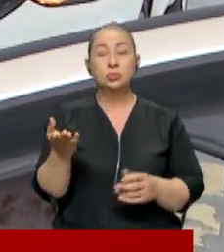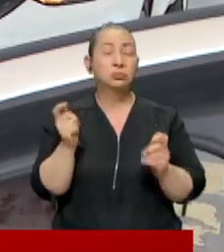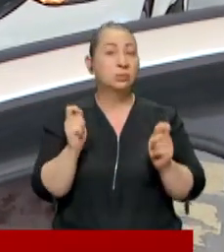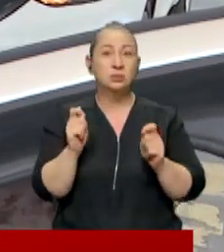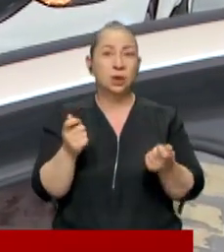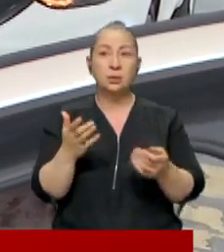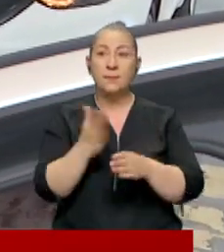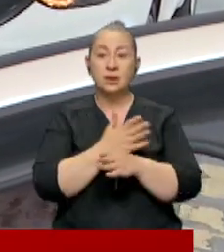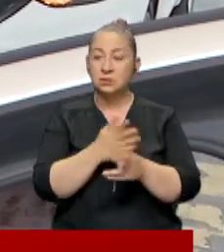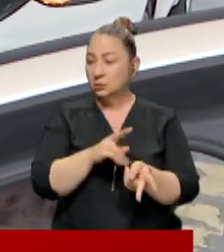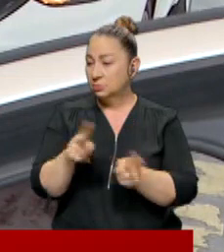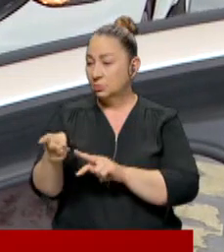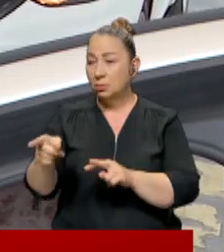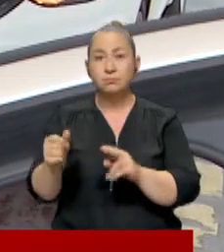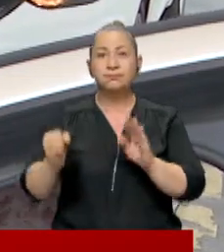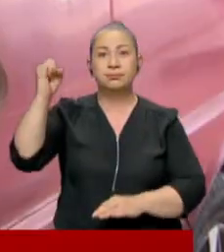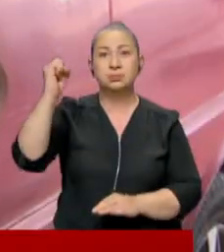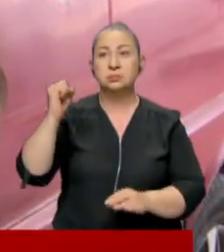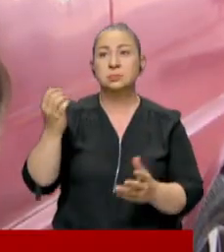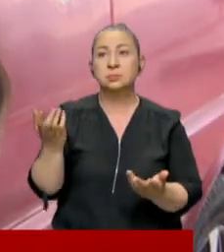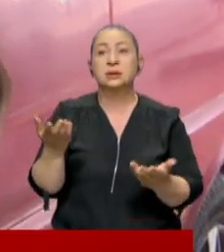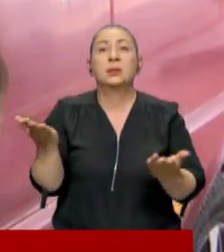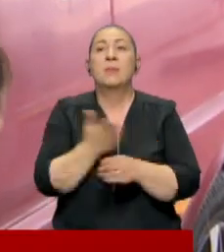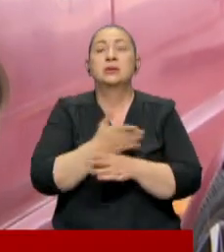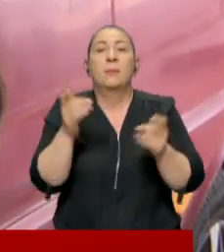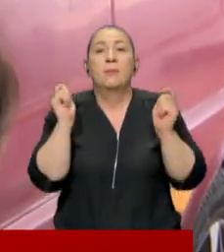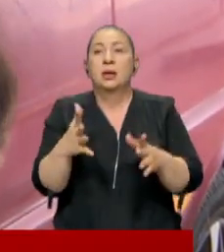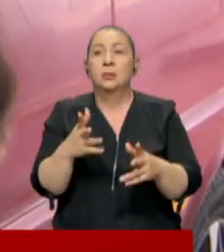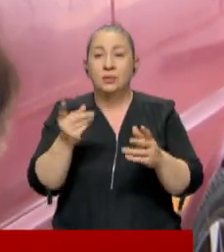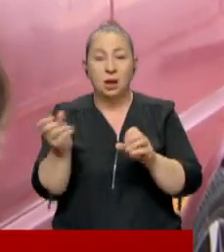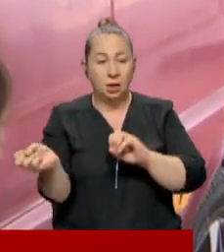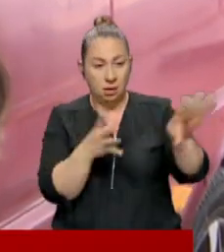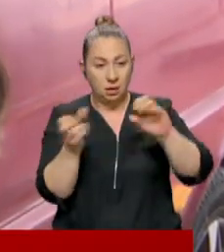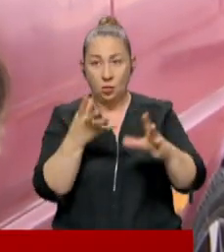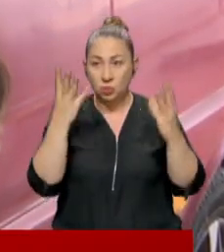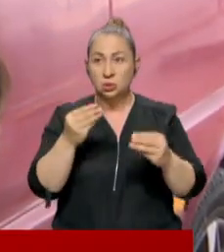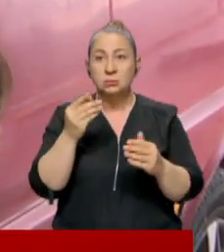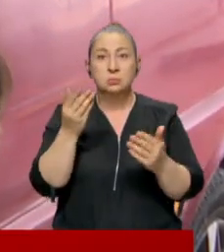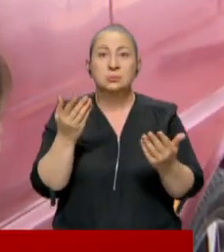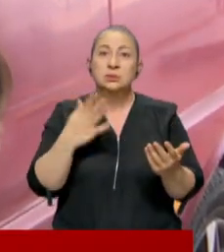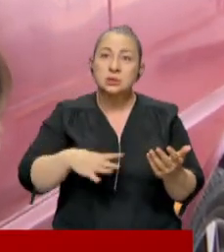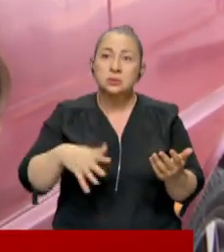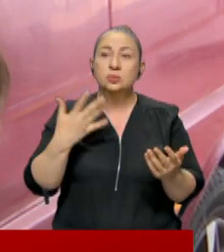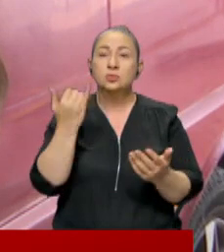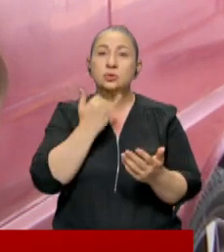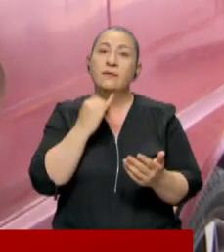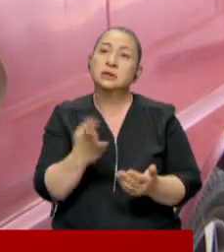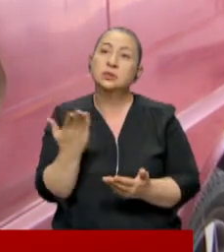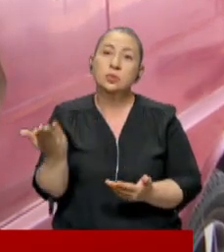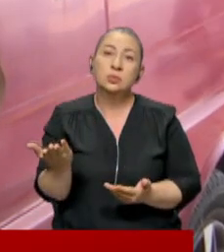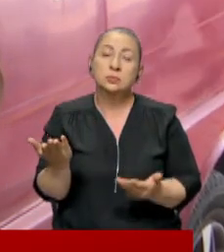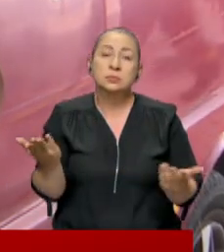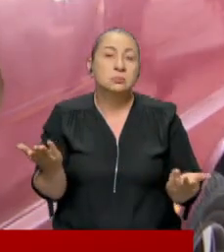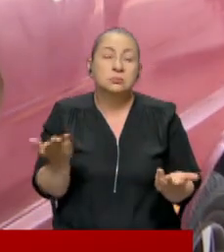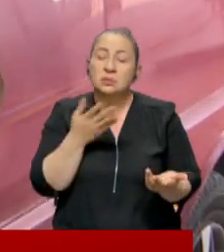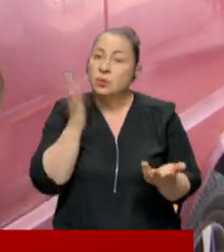mecburen ürünleri atıyorsun sadece ürünleri fiyatları artıyor zaten malzemeler pahalı bir dakika oldu mu net istersen müşteri vazgeçiyor